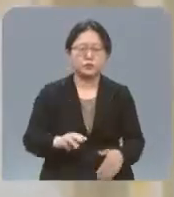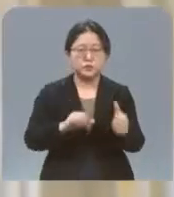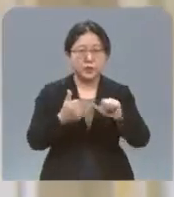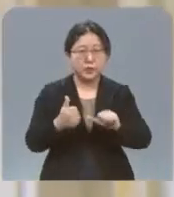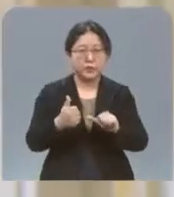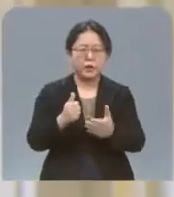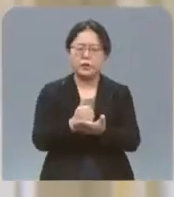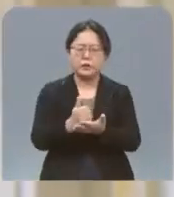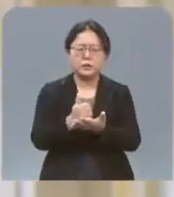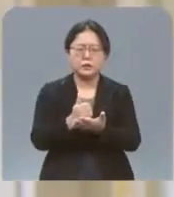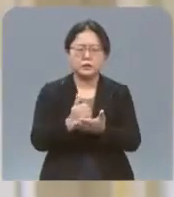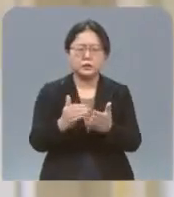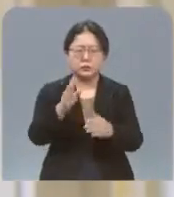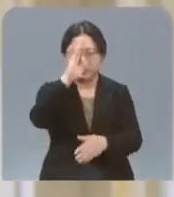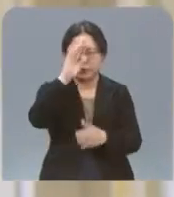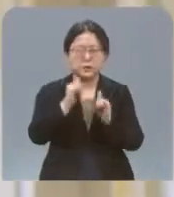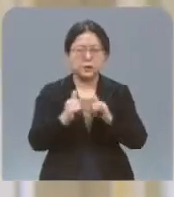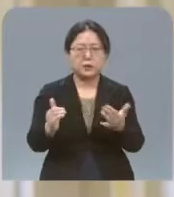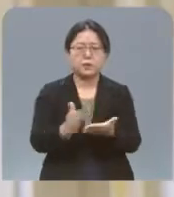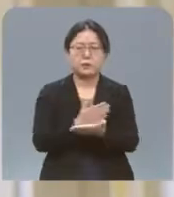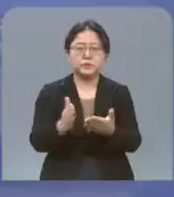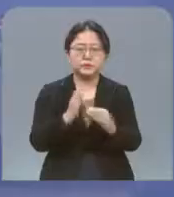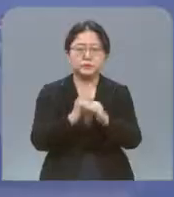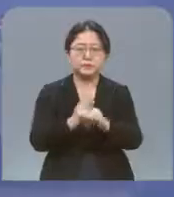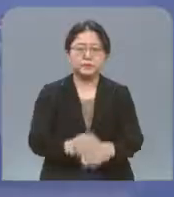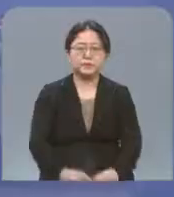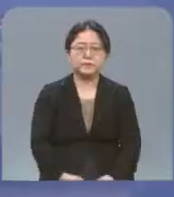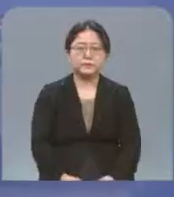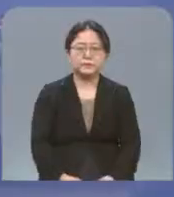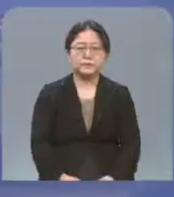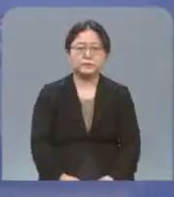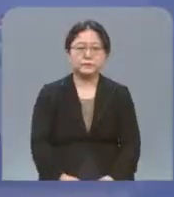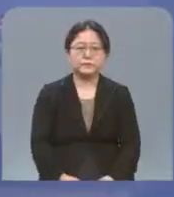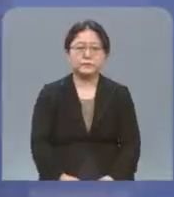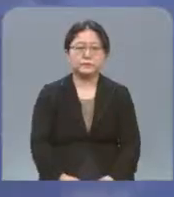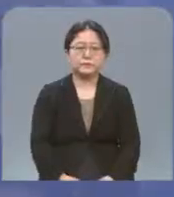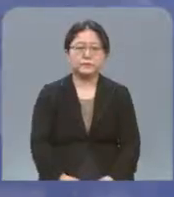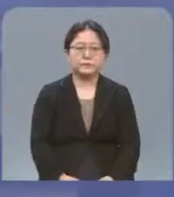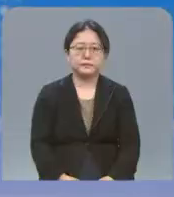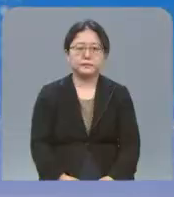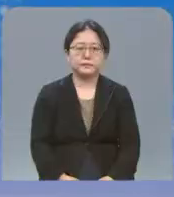사망자와 위중증 환자 모두 나오지 않았습니다.